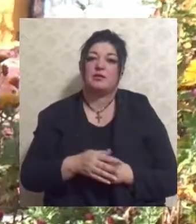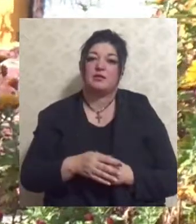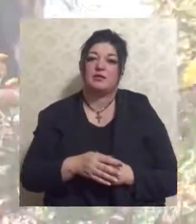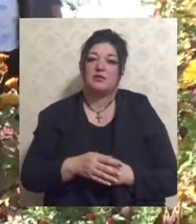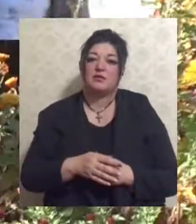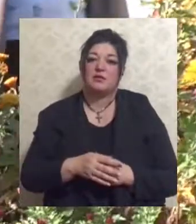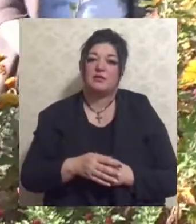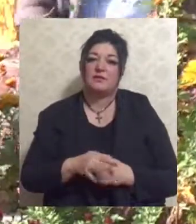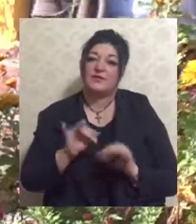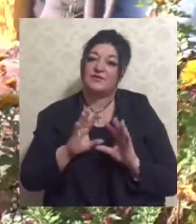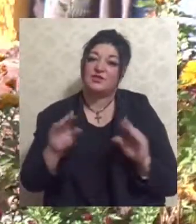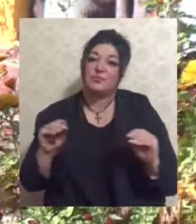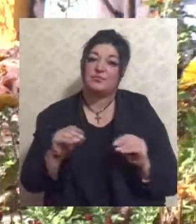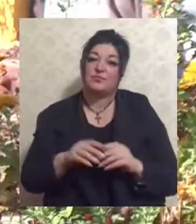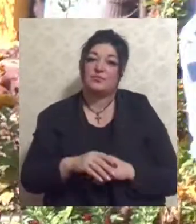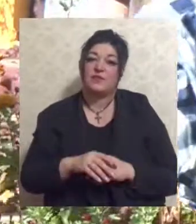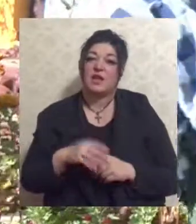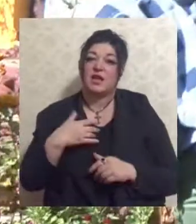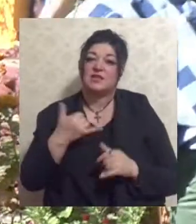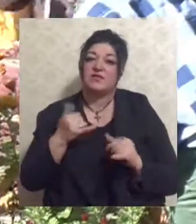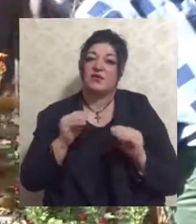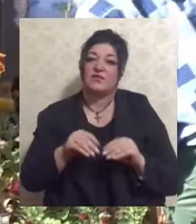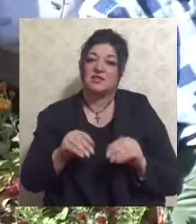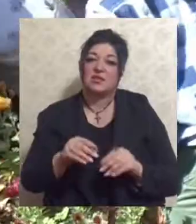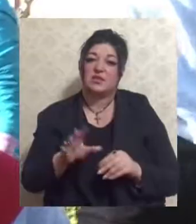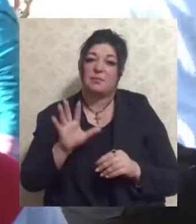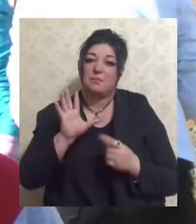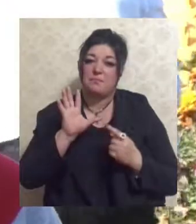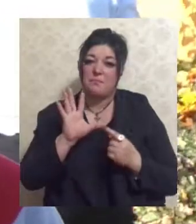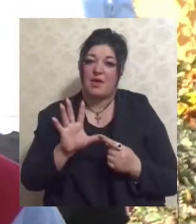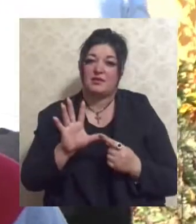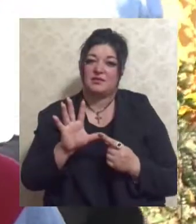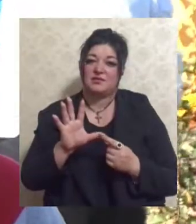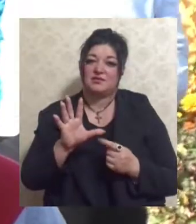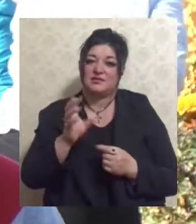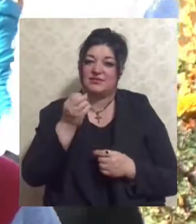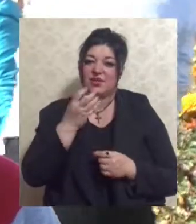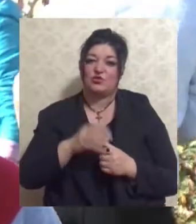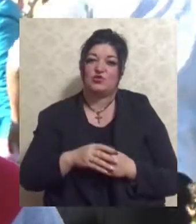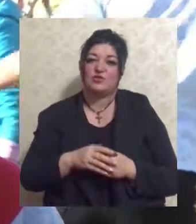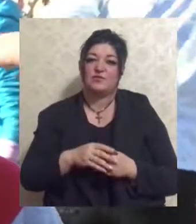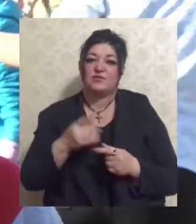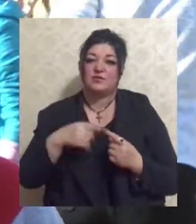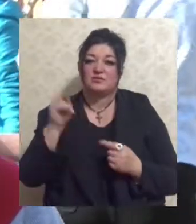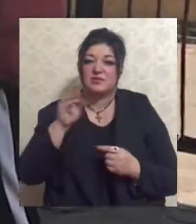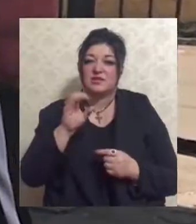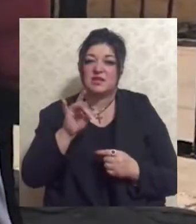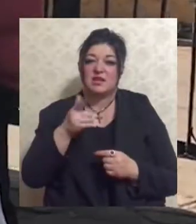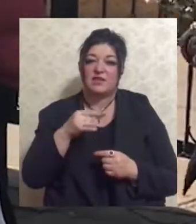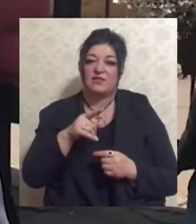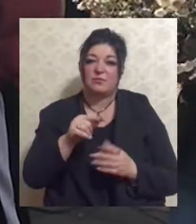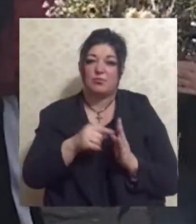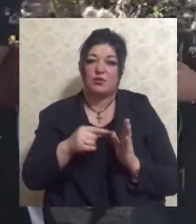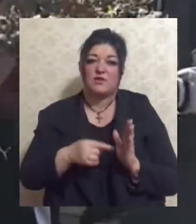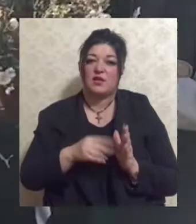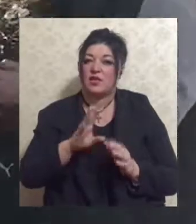закопать. И все. Я сегодня высадил 5 цветочков. Інший учень школи – Сергій. Він поділився. Не дуже